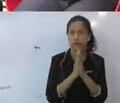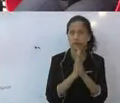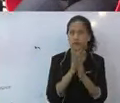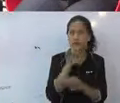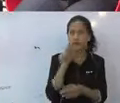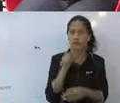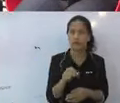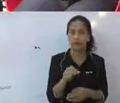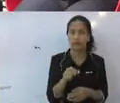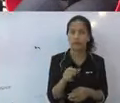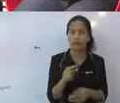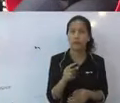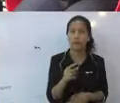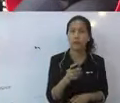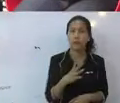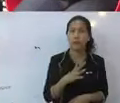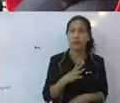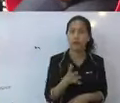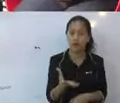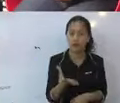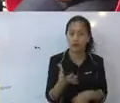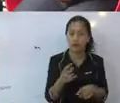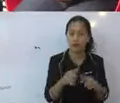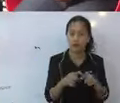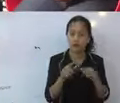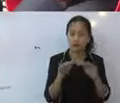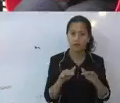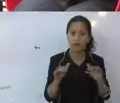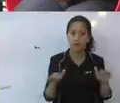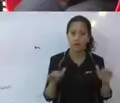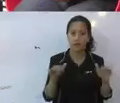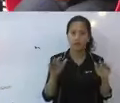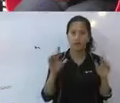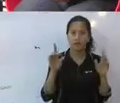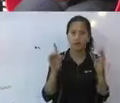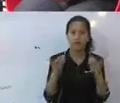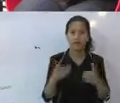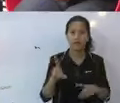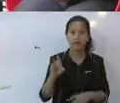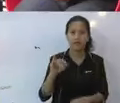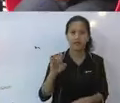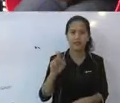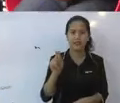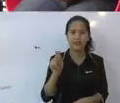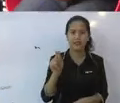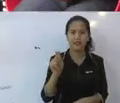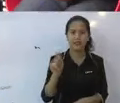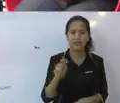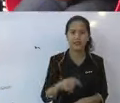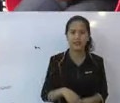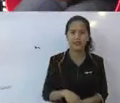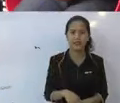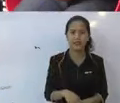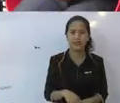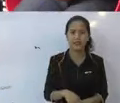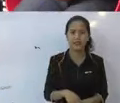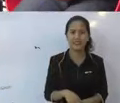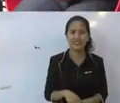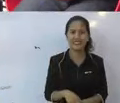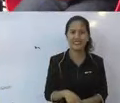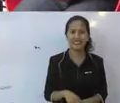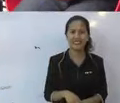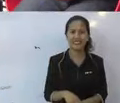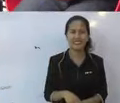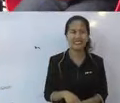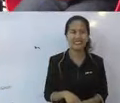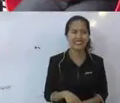ask ko lang, okay lang ba sa bata mag-diet? Kasi yung anak ko, 8 years old pa lang, feeling niya